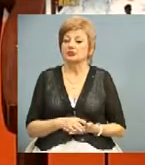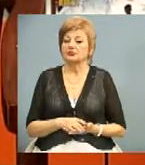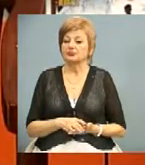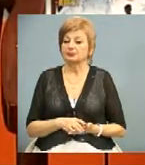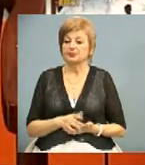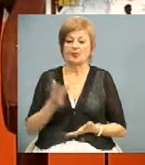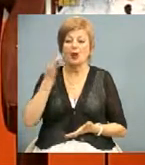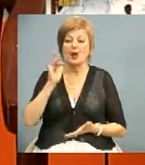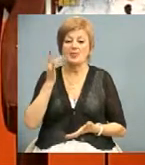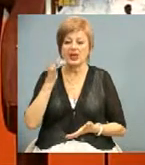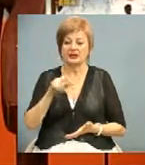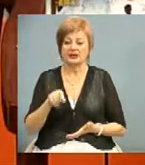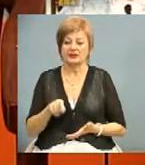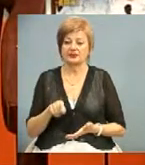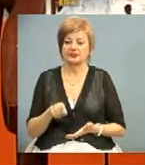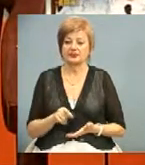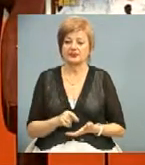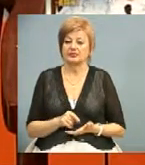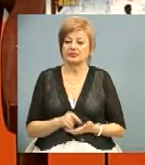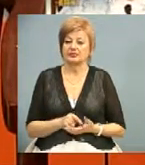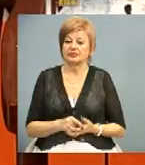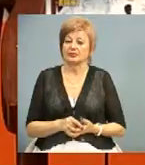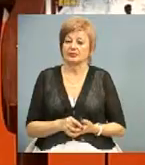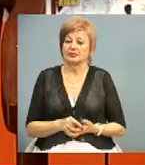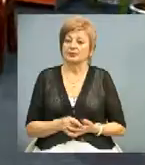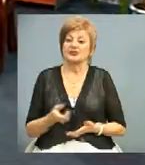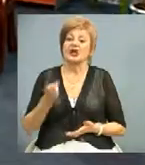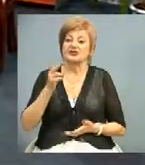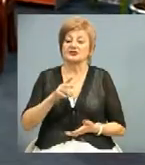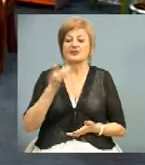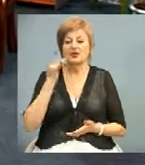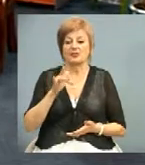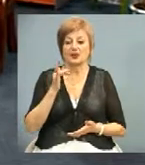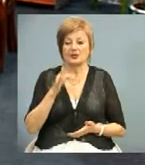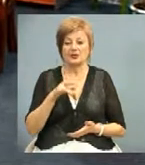до Америки поки що. Так. Ми знаємо, що в нас дві Америки. Яка?